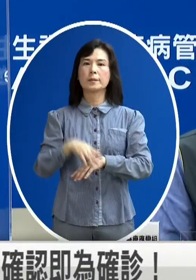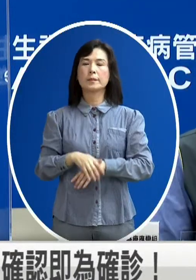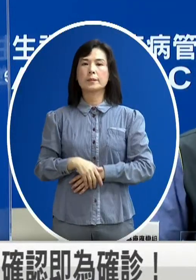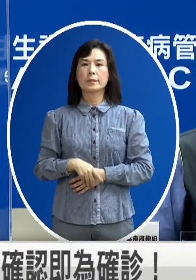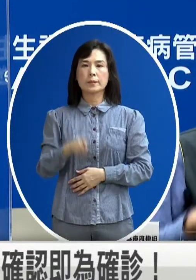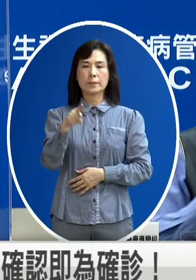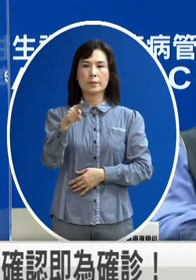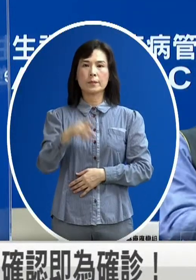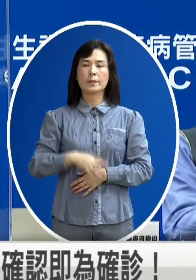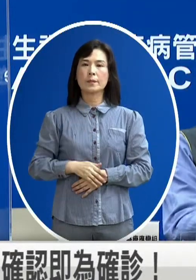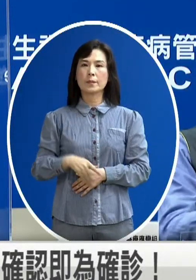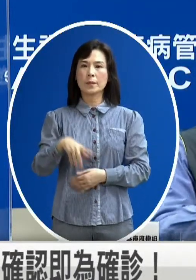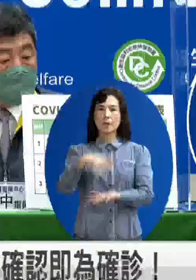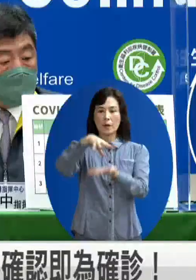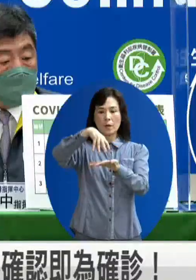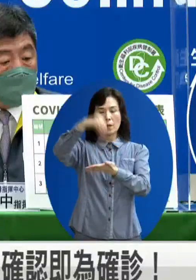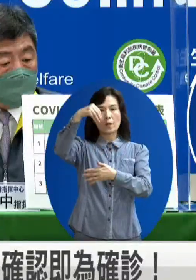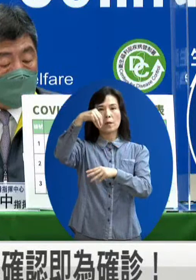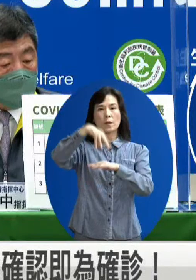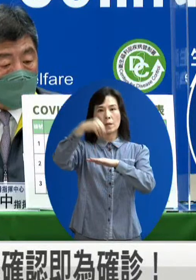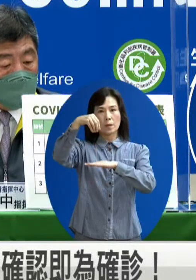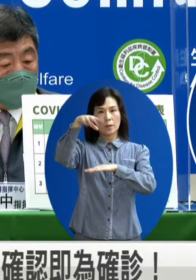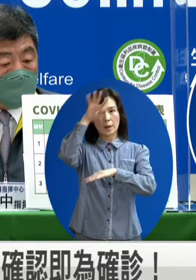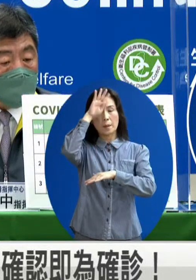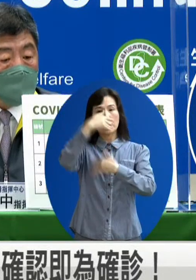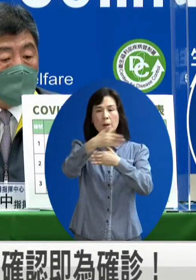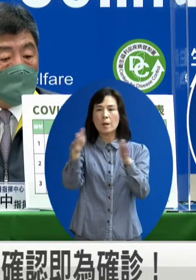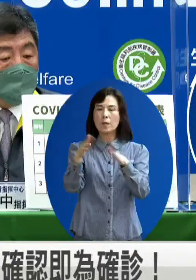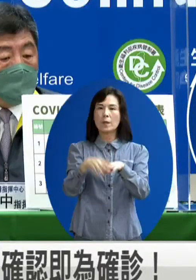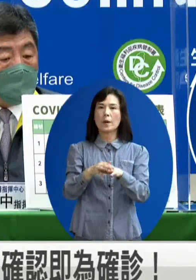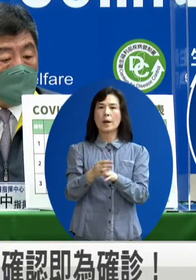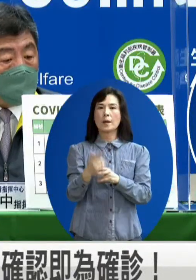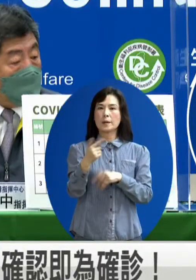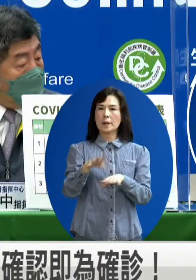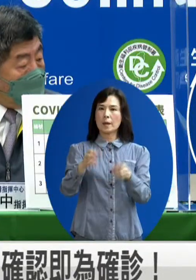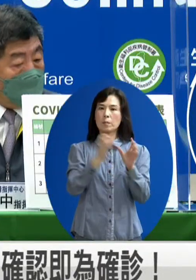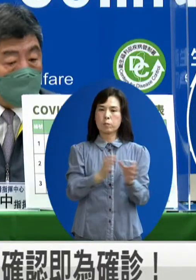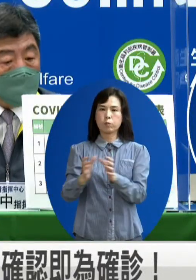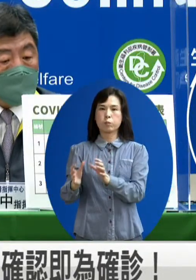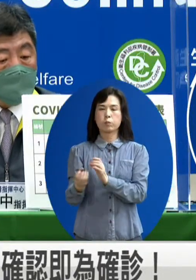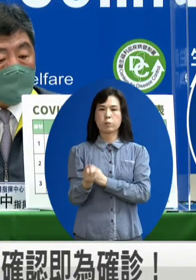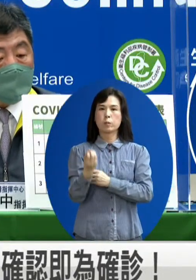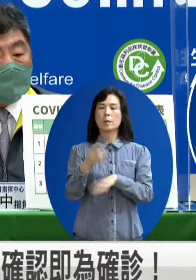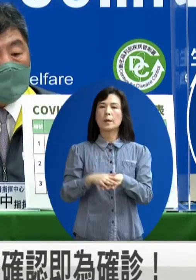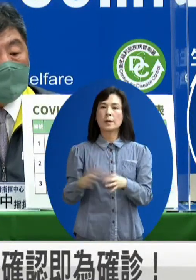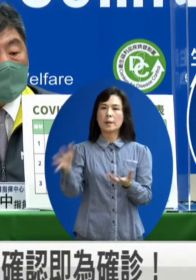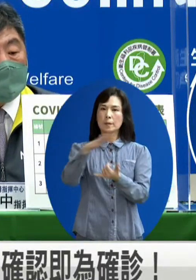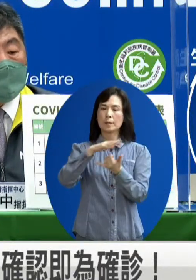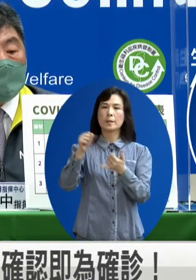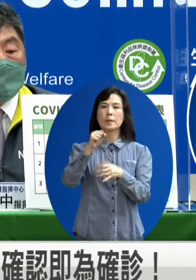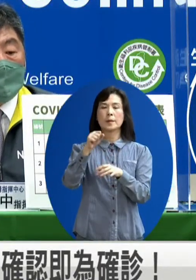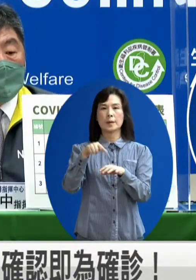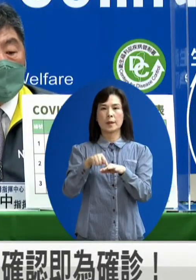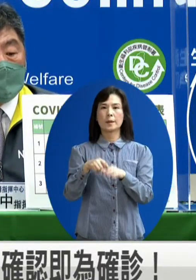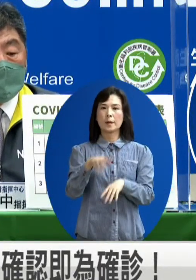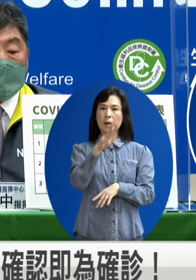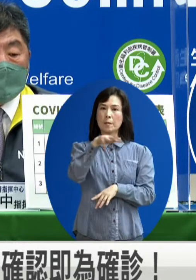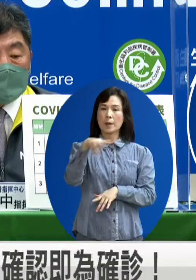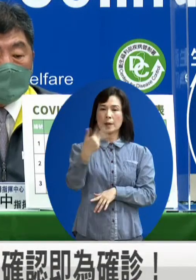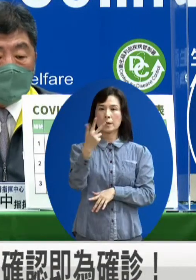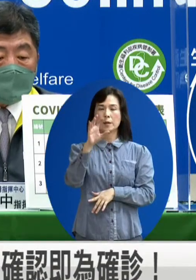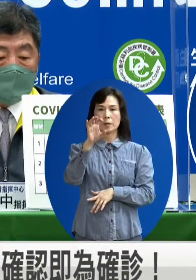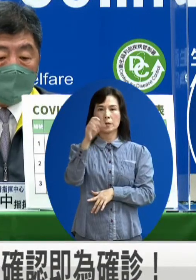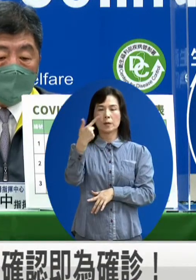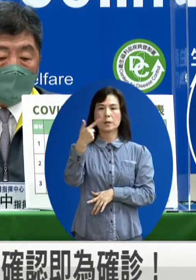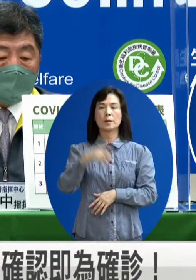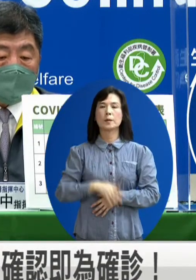责跟负压病房持续在增加开设中，现在全国总床数是8796，空